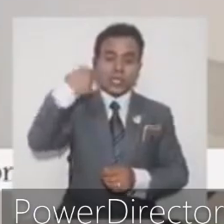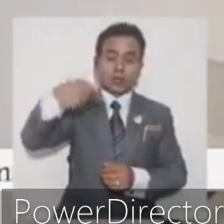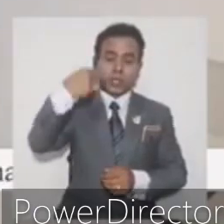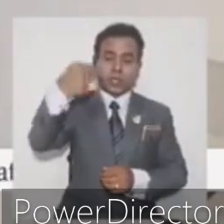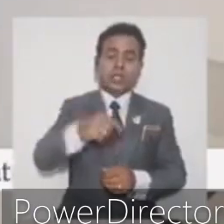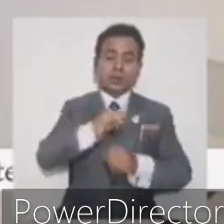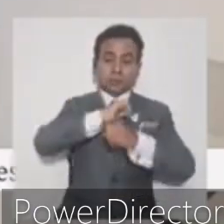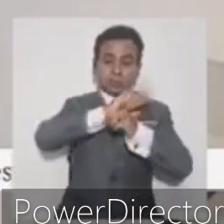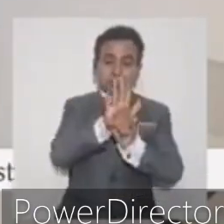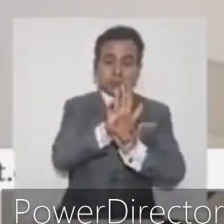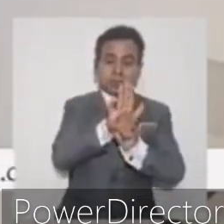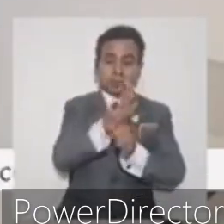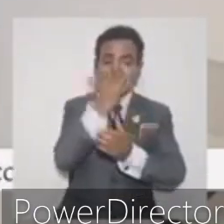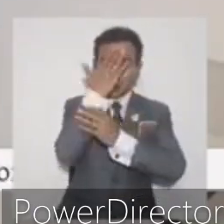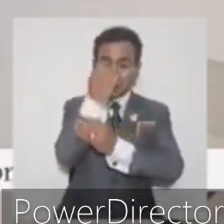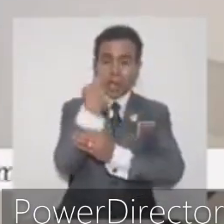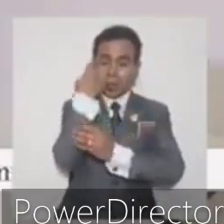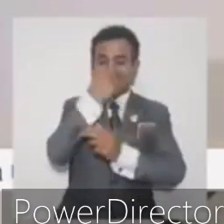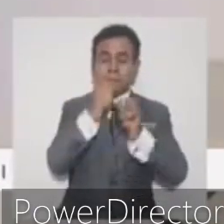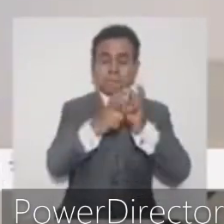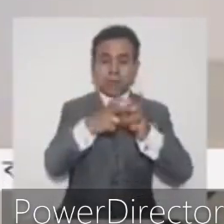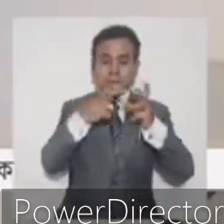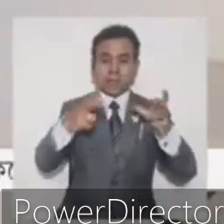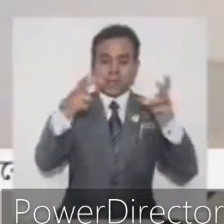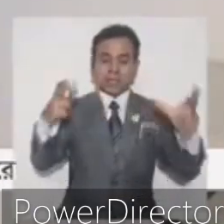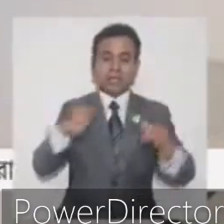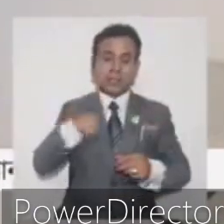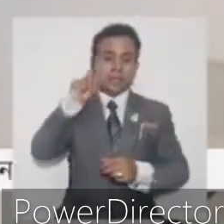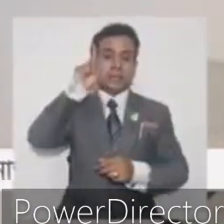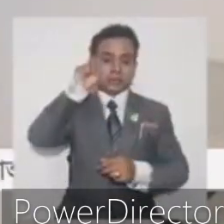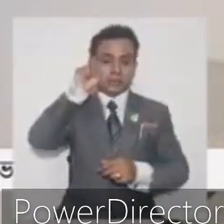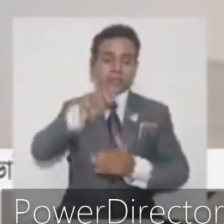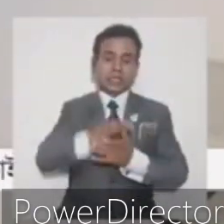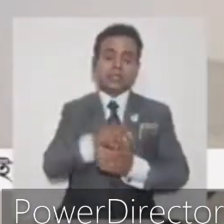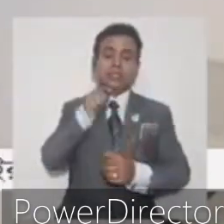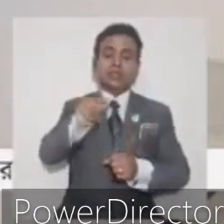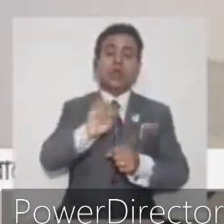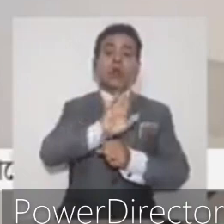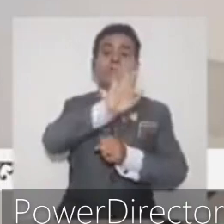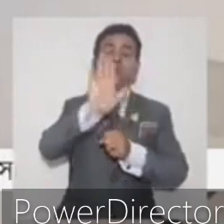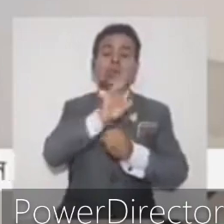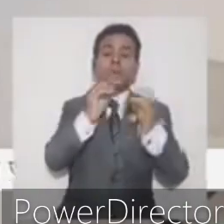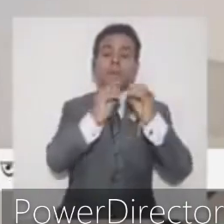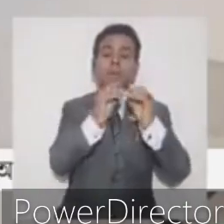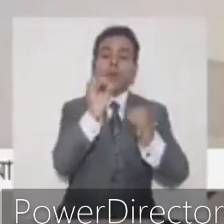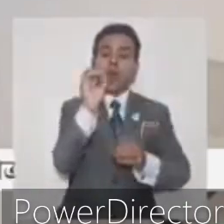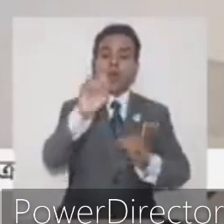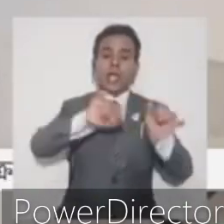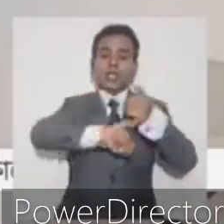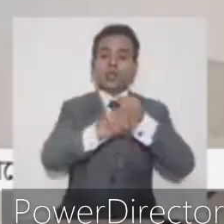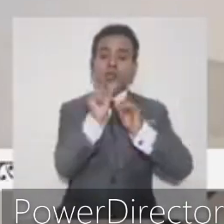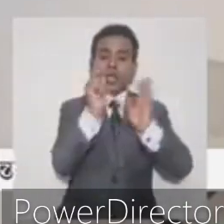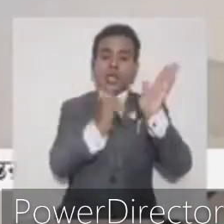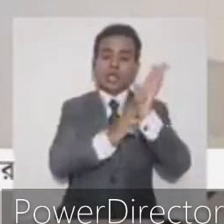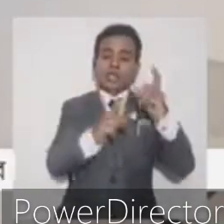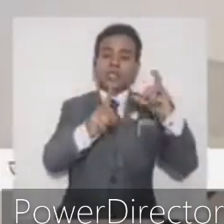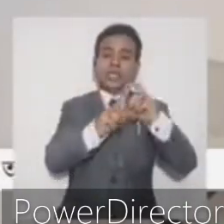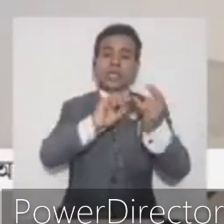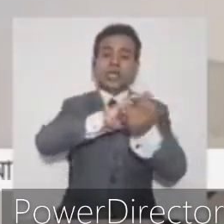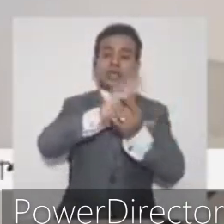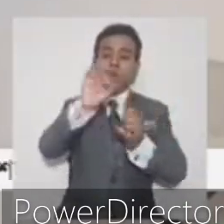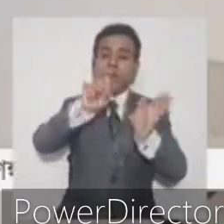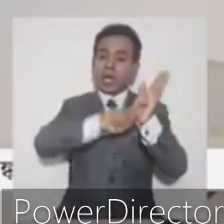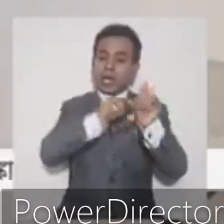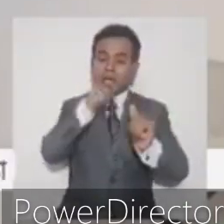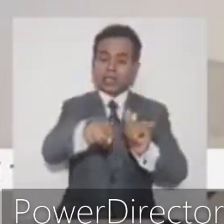আমরা প্রস্তুত করছি, আগামী অল্প দিনে প্রস্তুত হয়ে যাবে। ঢাকা উত্তর সিটি কর্পোরেশনেও 1300 বেড